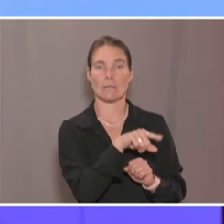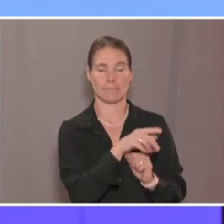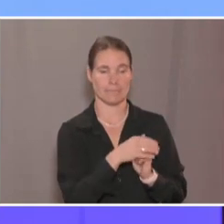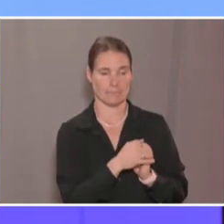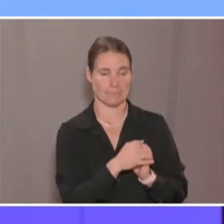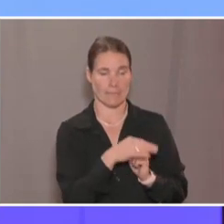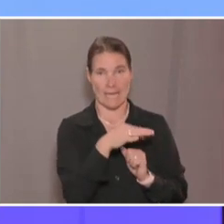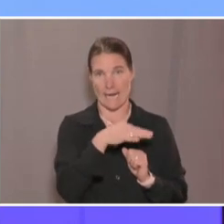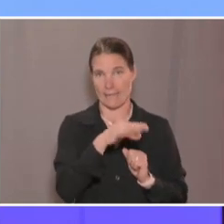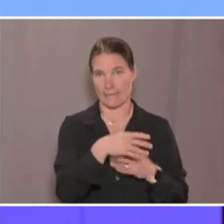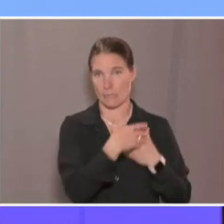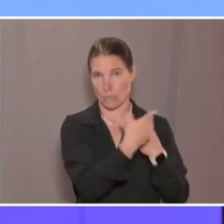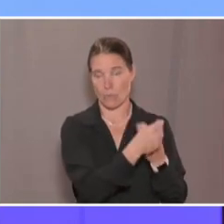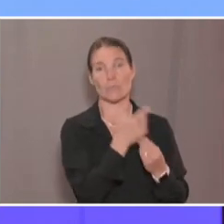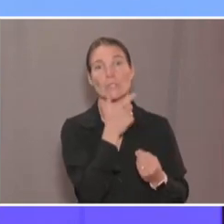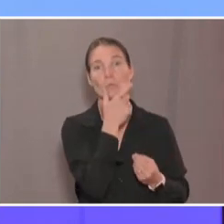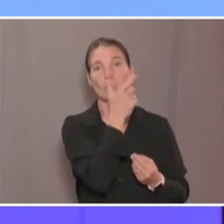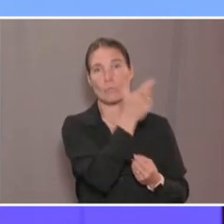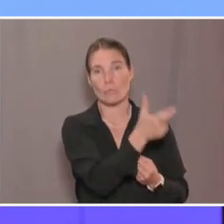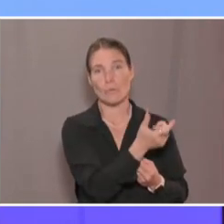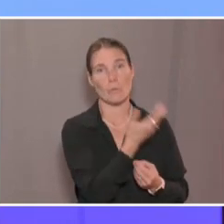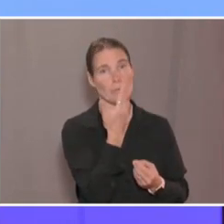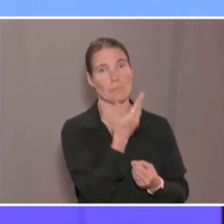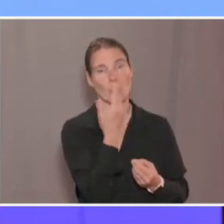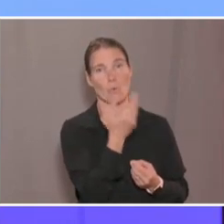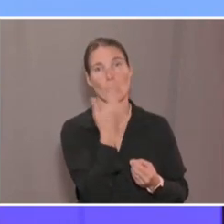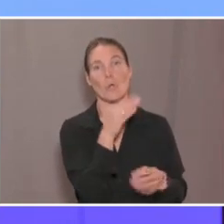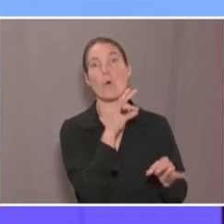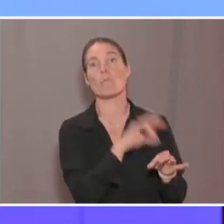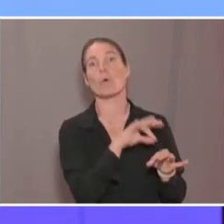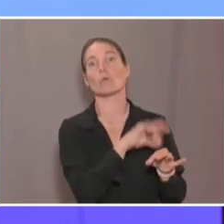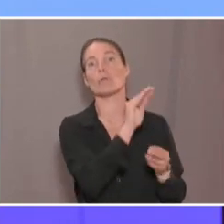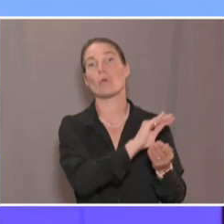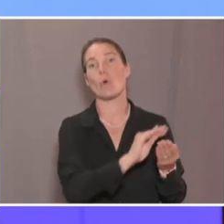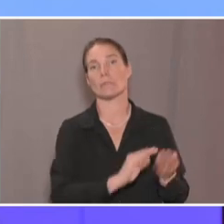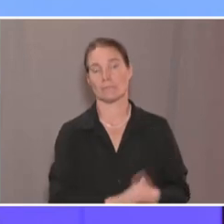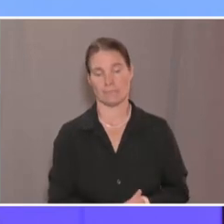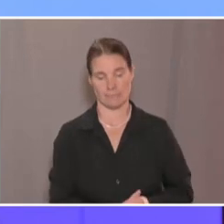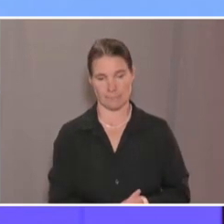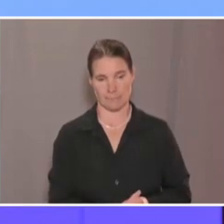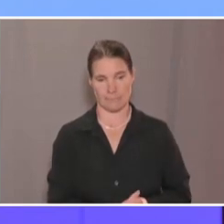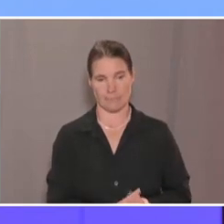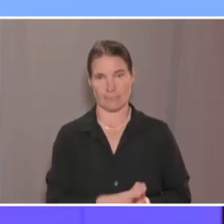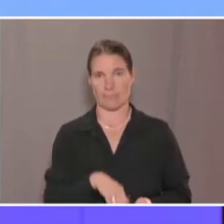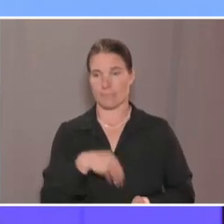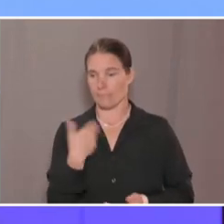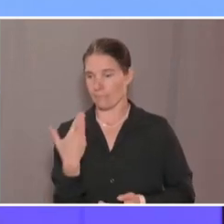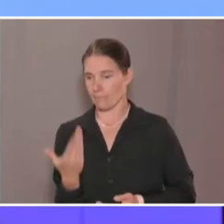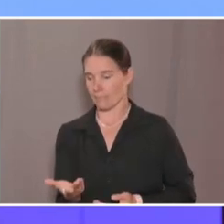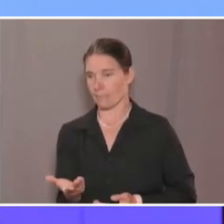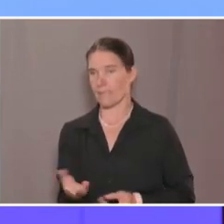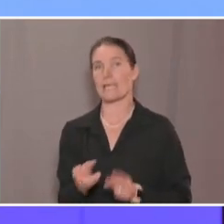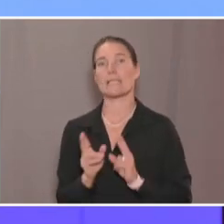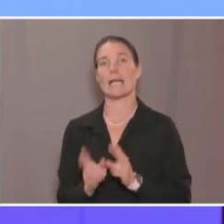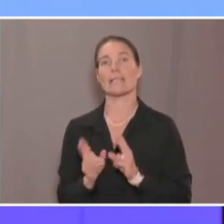Einzelne erhielten den Ruf sogar ohne Promotion. Auf der anderen Seite finden sich die eher